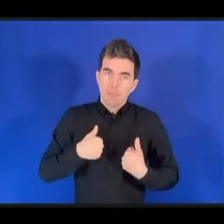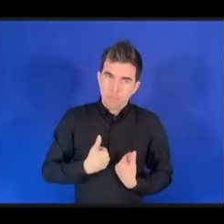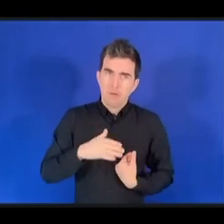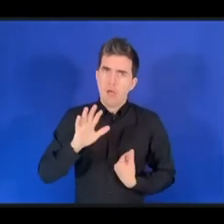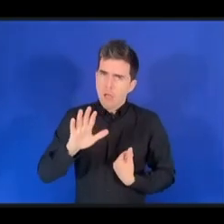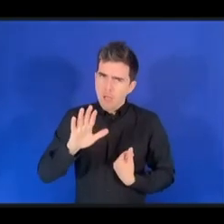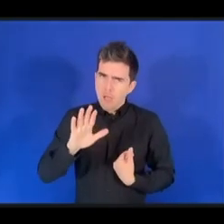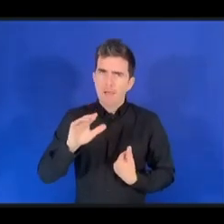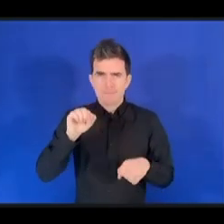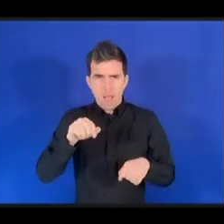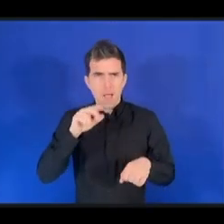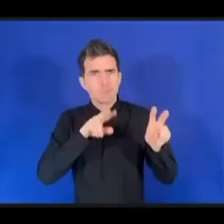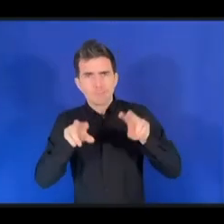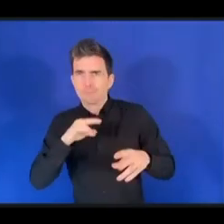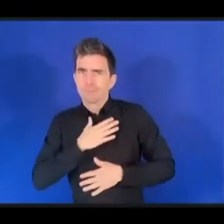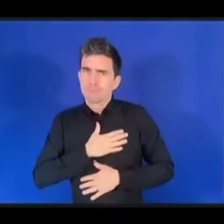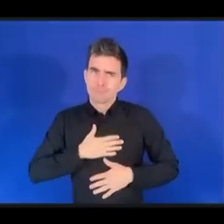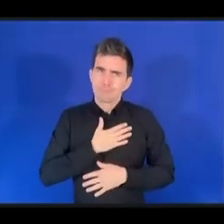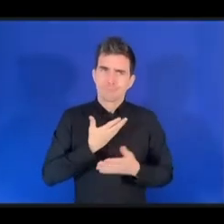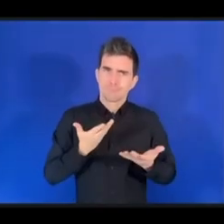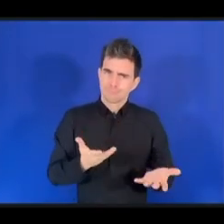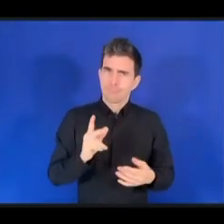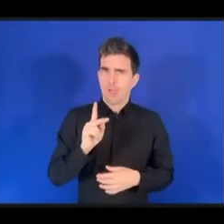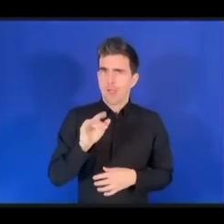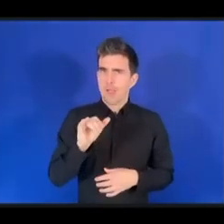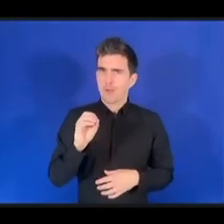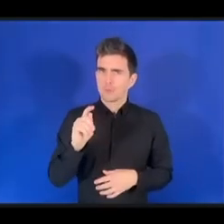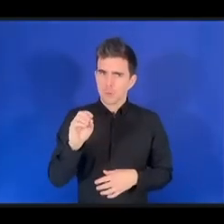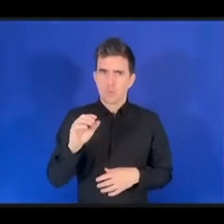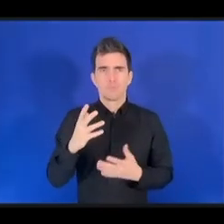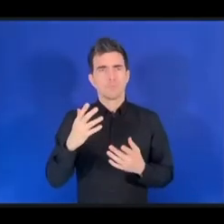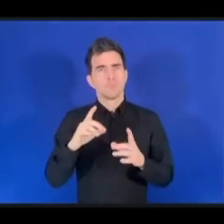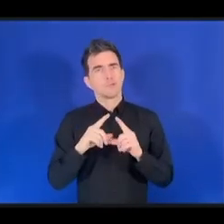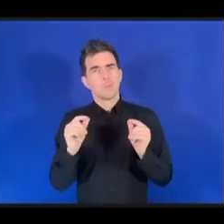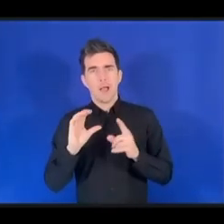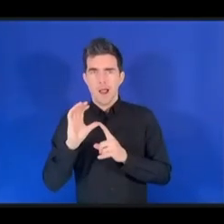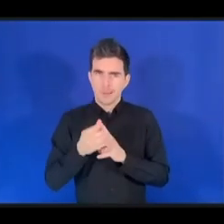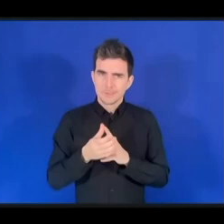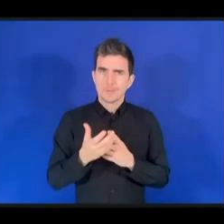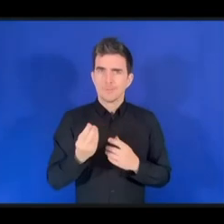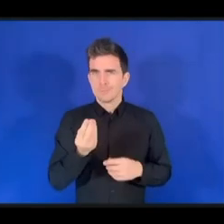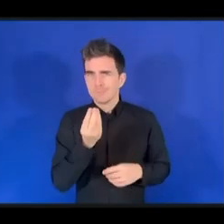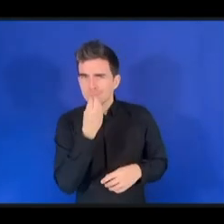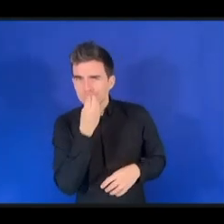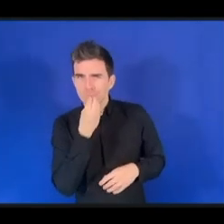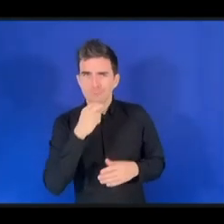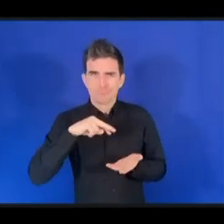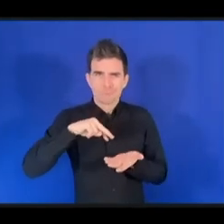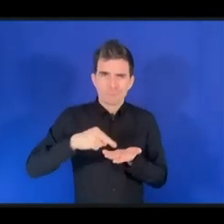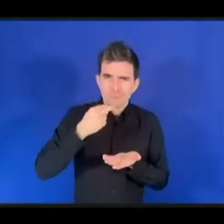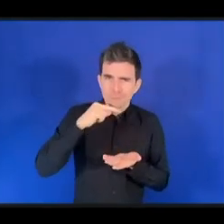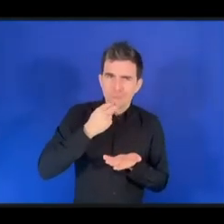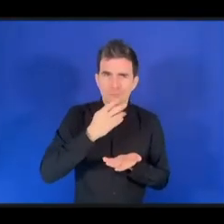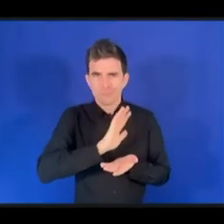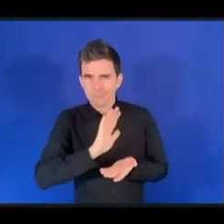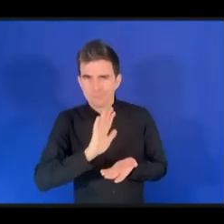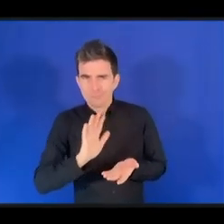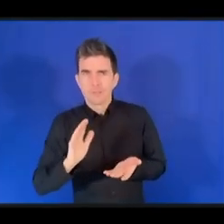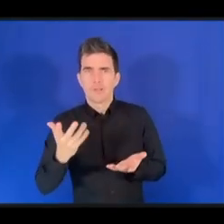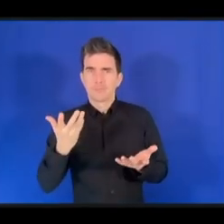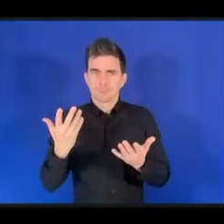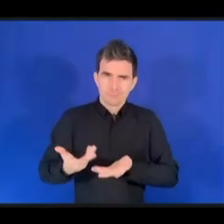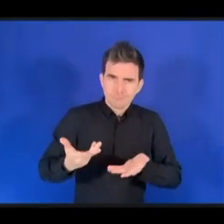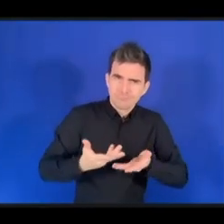たいと思います5日間本当にお疲れ様でした以上を持ちまして